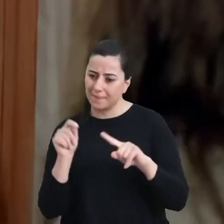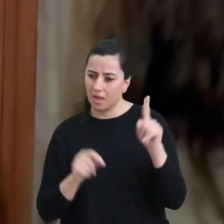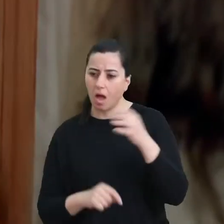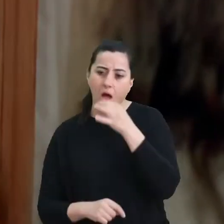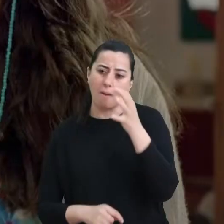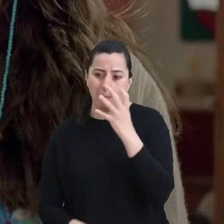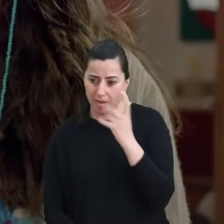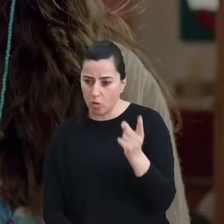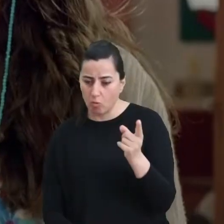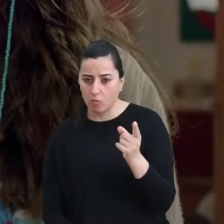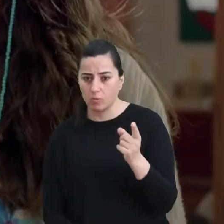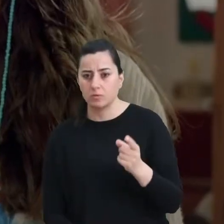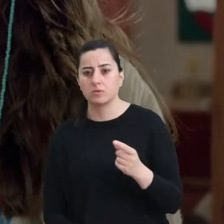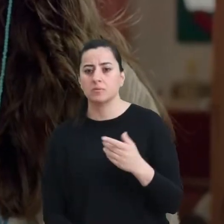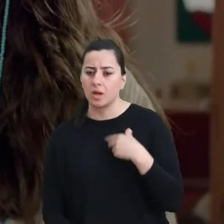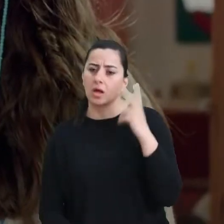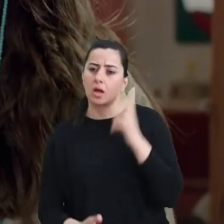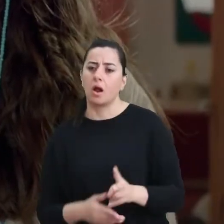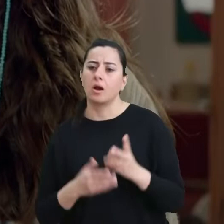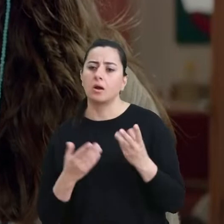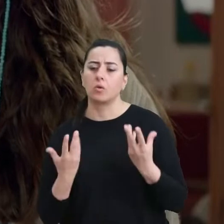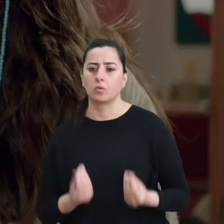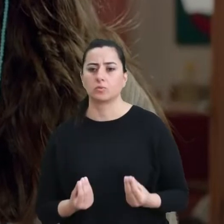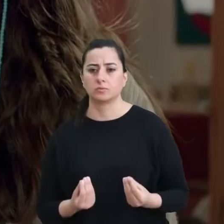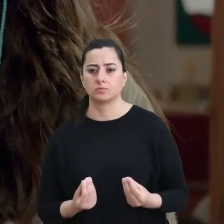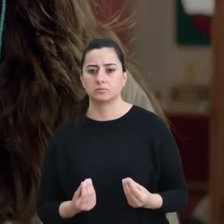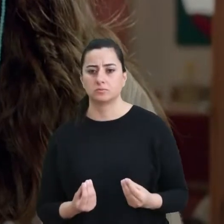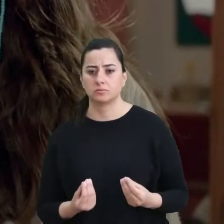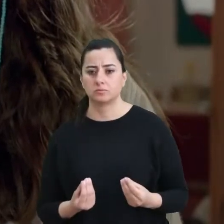He. Ben kararımı verdim.